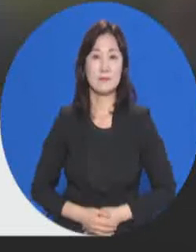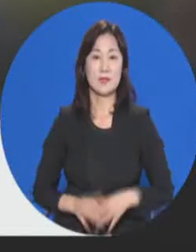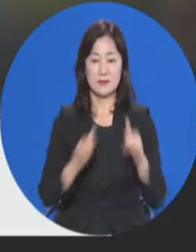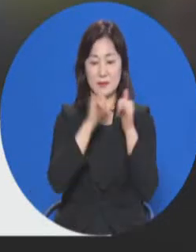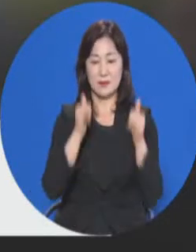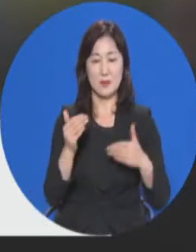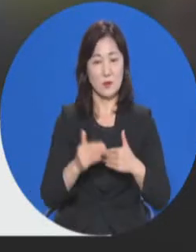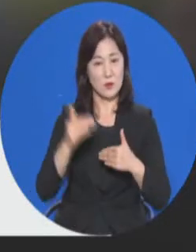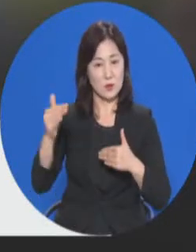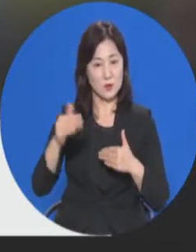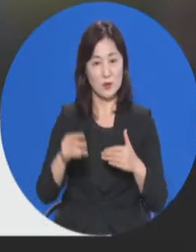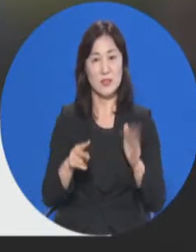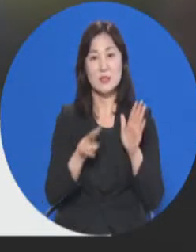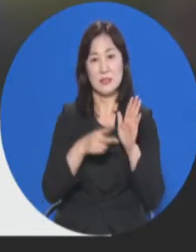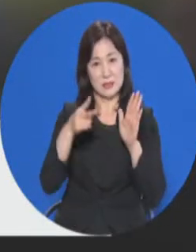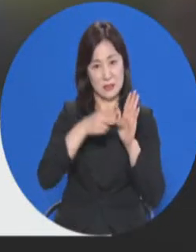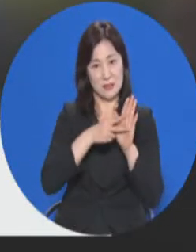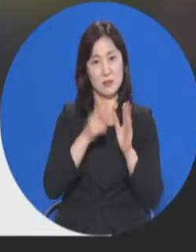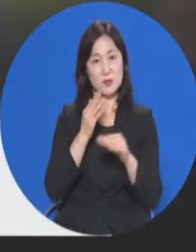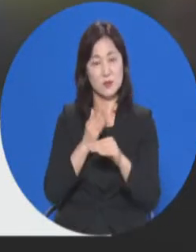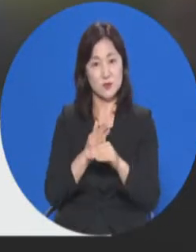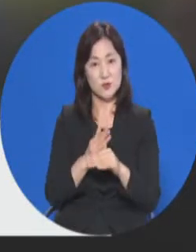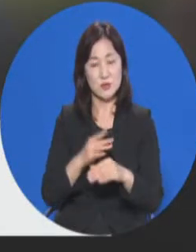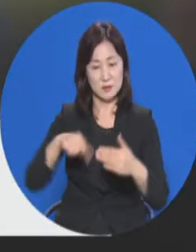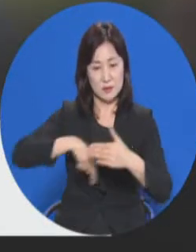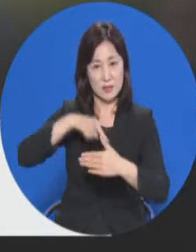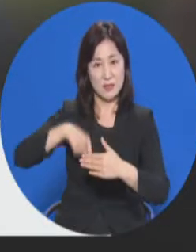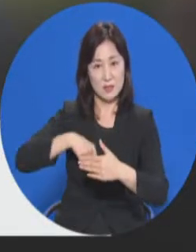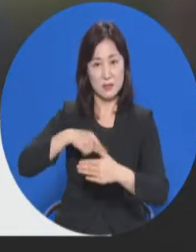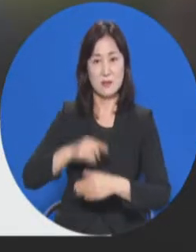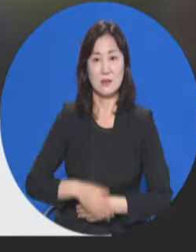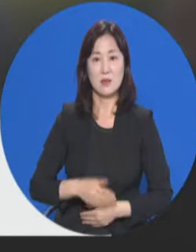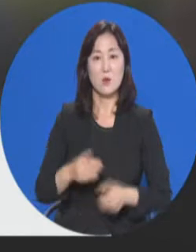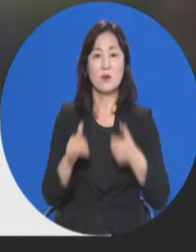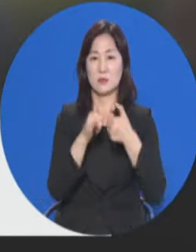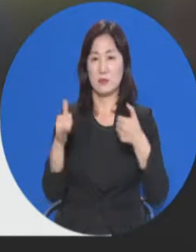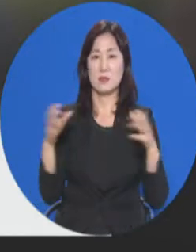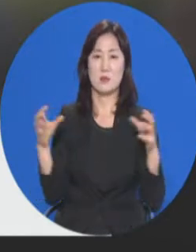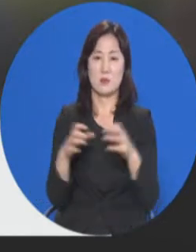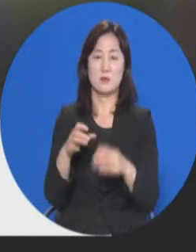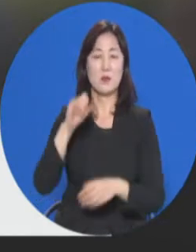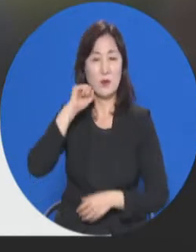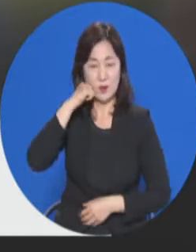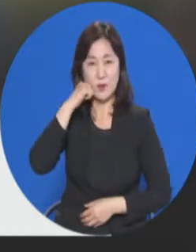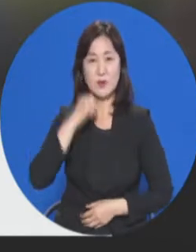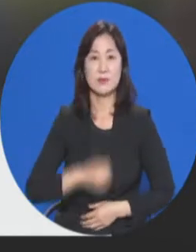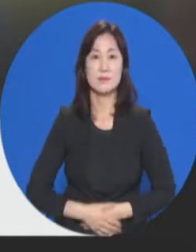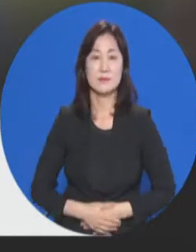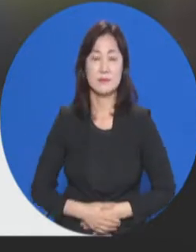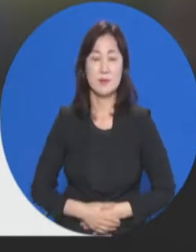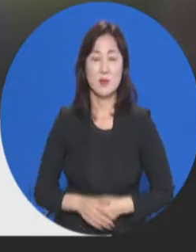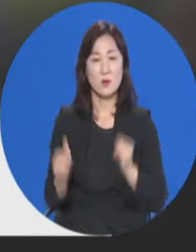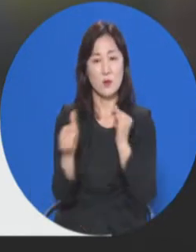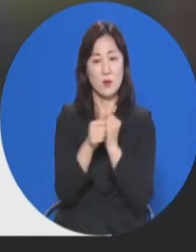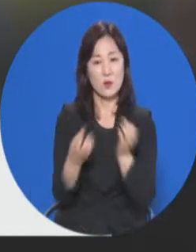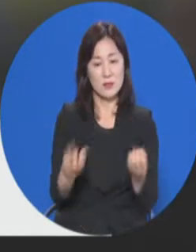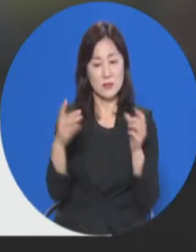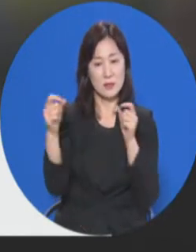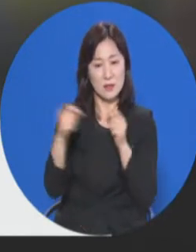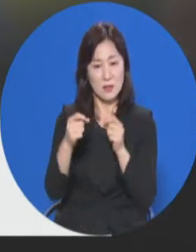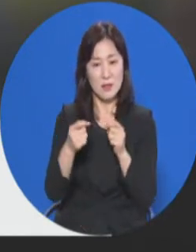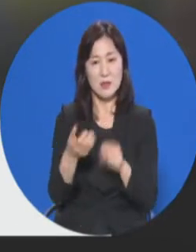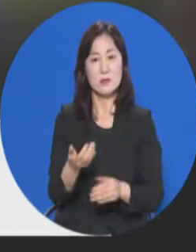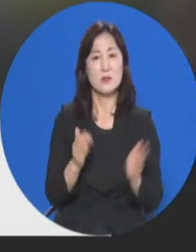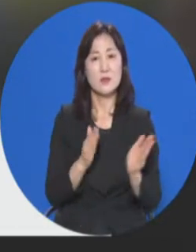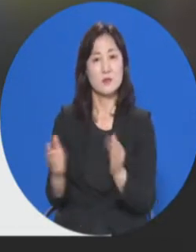사회적 거리두기 2단계 수칙에 따라 요즘 실내에서는 50명 이상 모일 수가 없다 보니 결혼식을 앞둔 예비 부부들마다